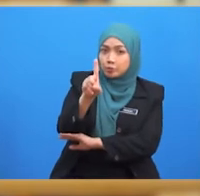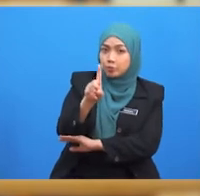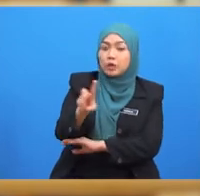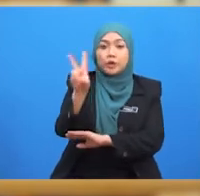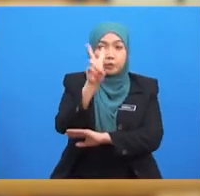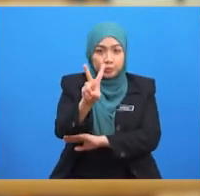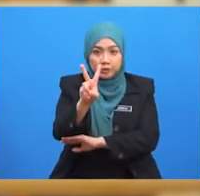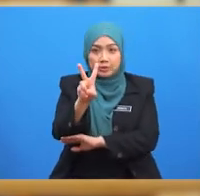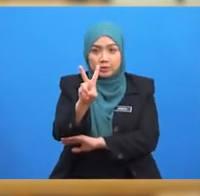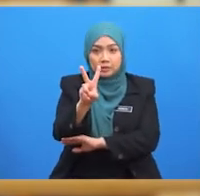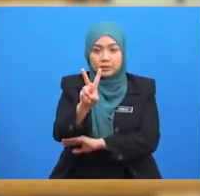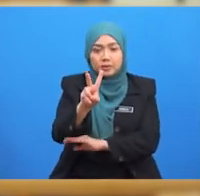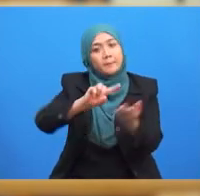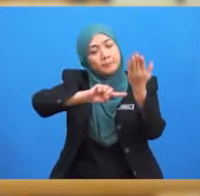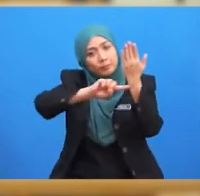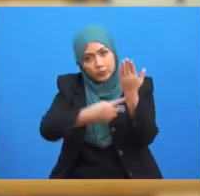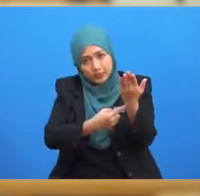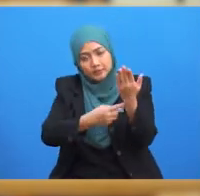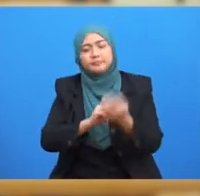12 mulai